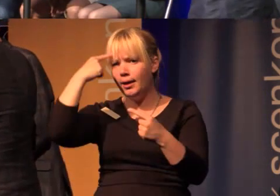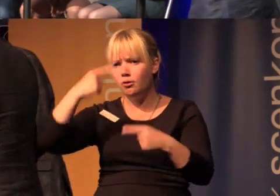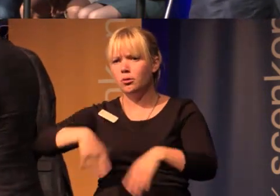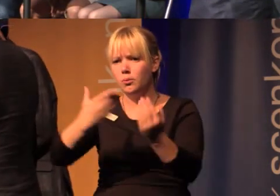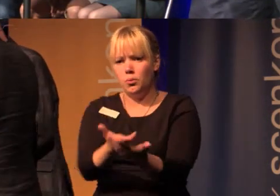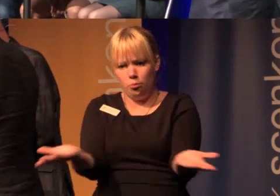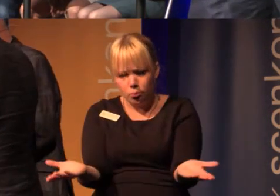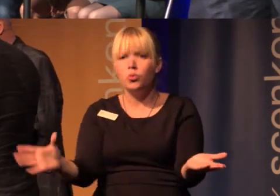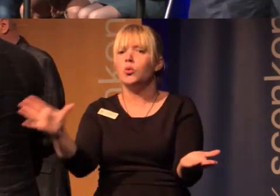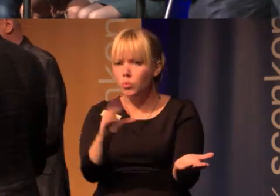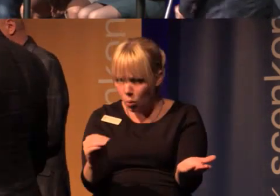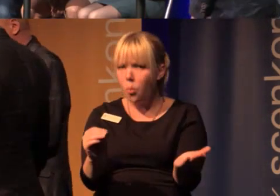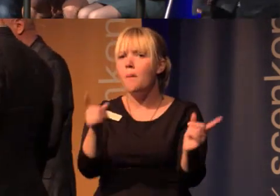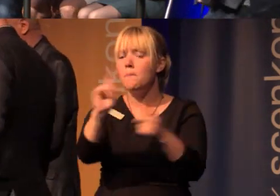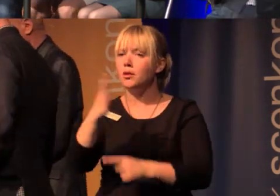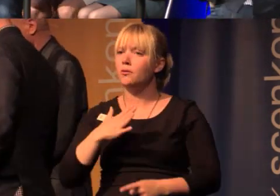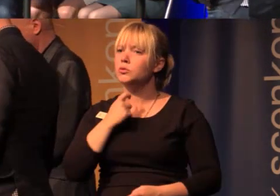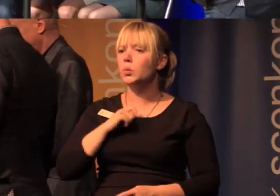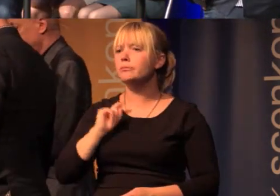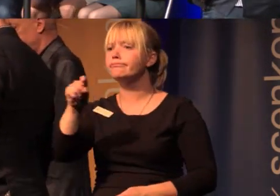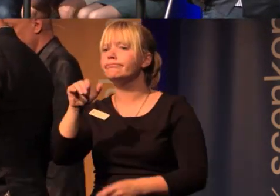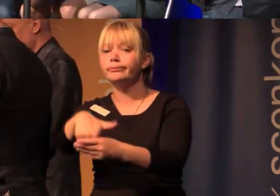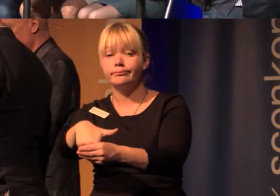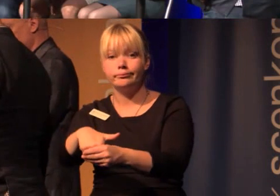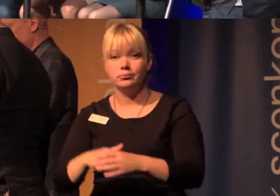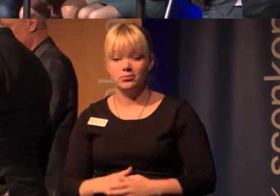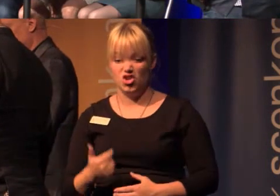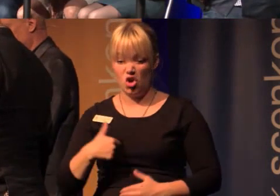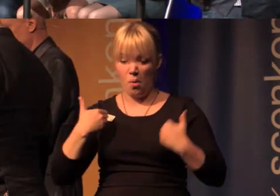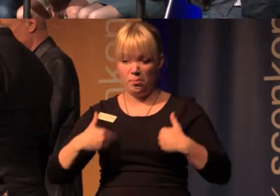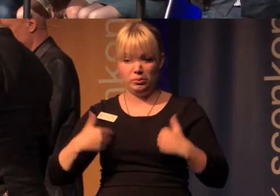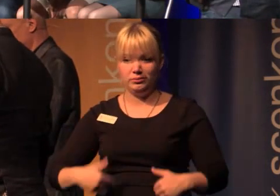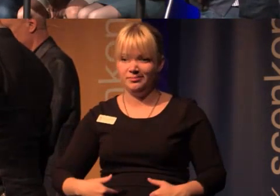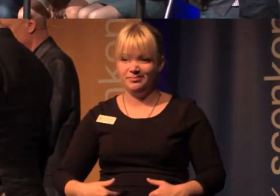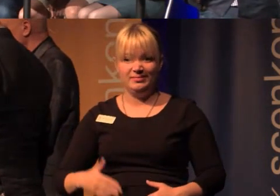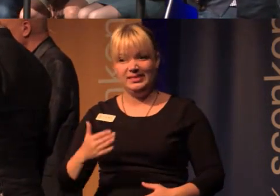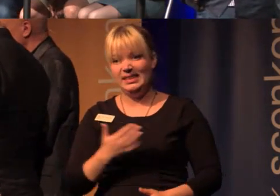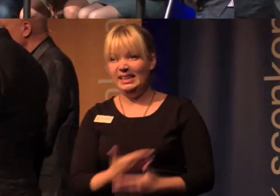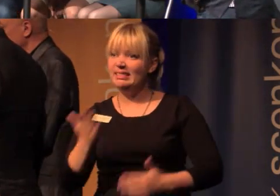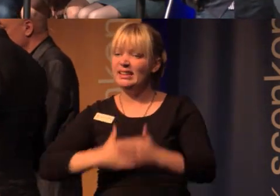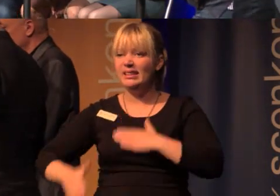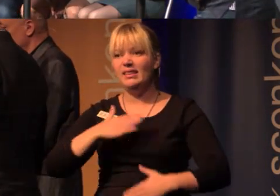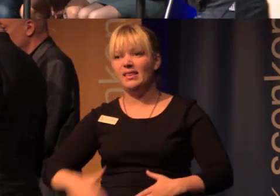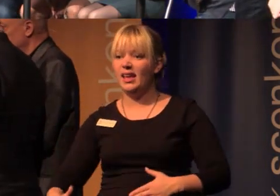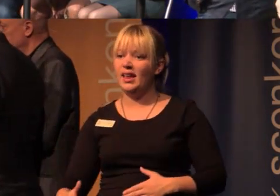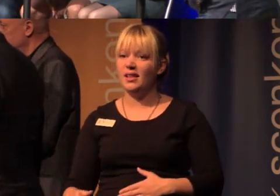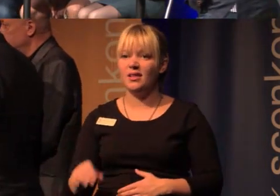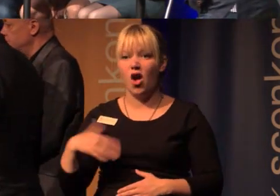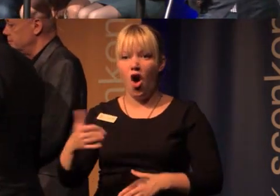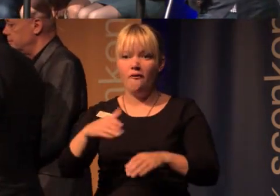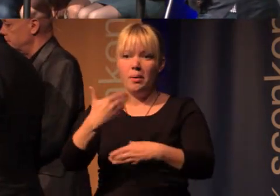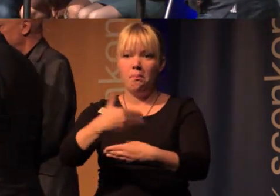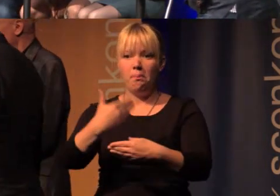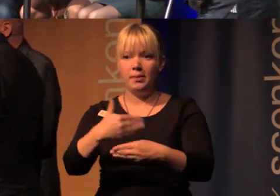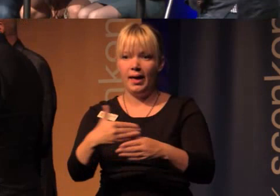människors vilja att gå på de här olika institutionerna. Jag är till exempel personligen inte intresserad av att gå på en pjäs som handlar om att porträttera Karl XII